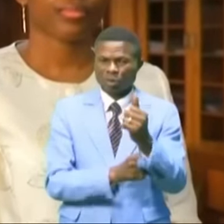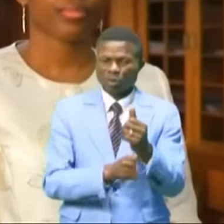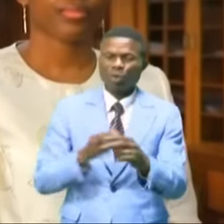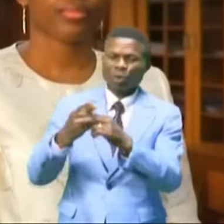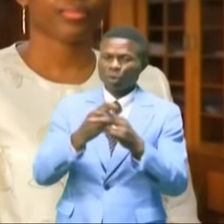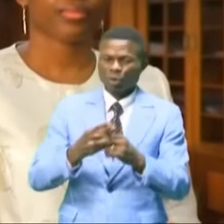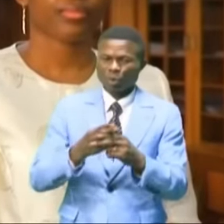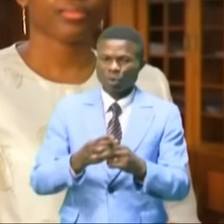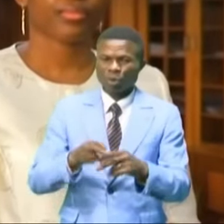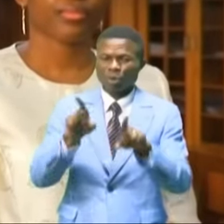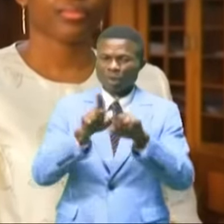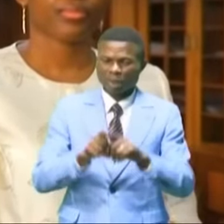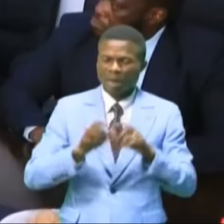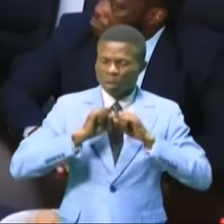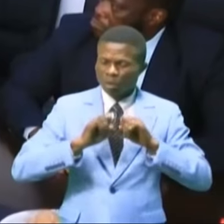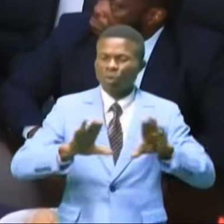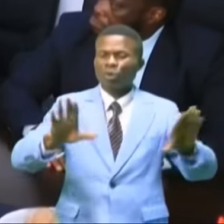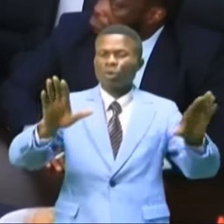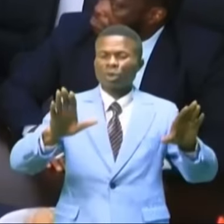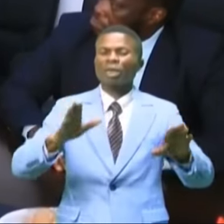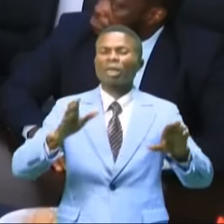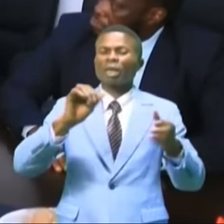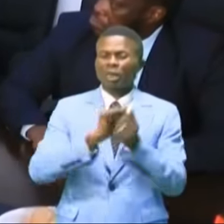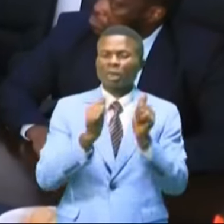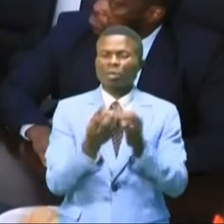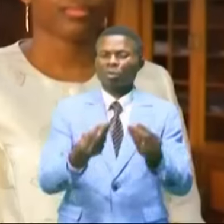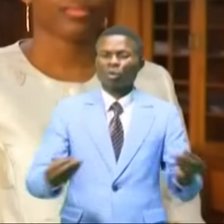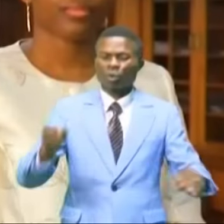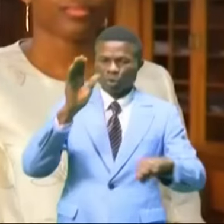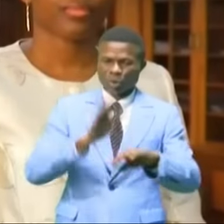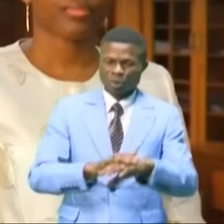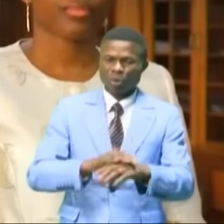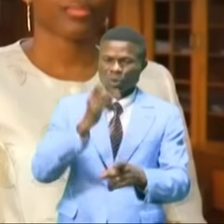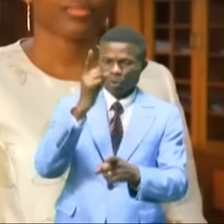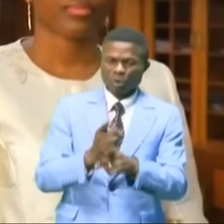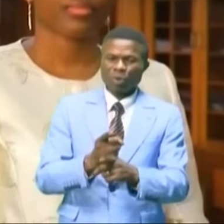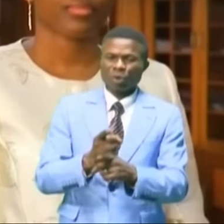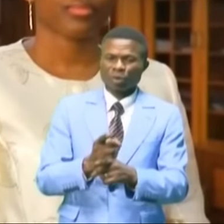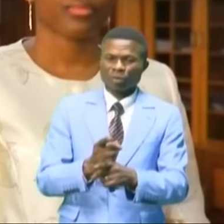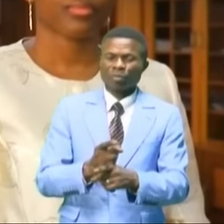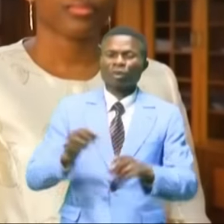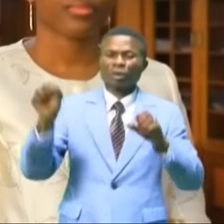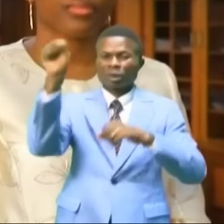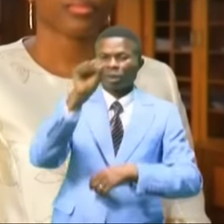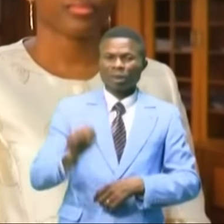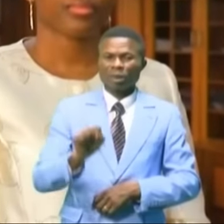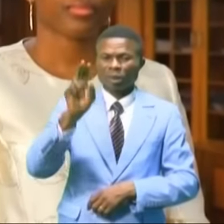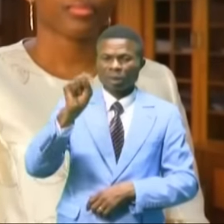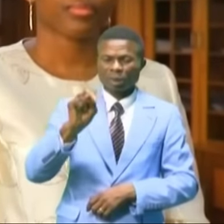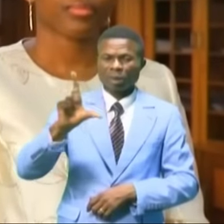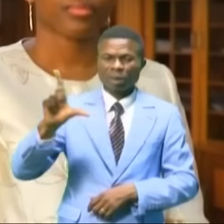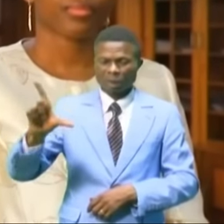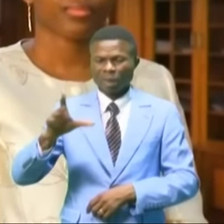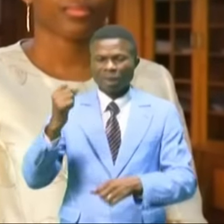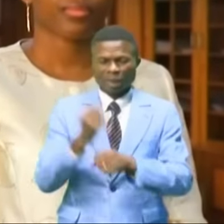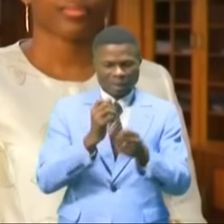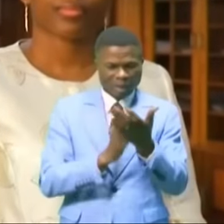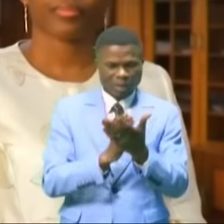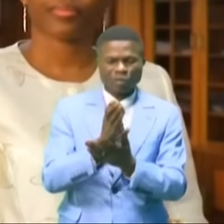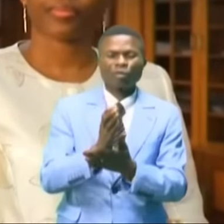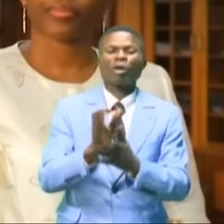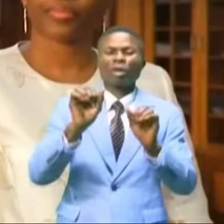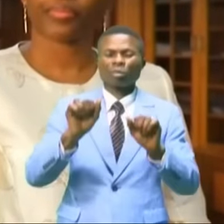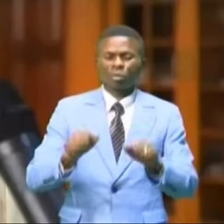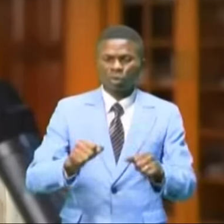jonction et monitorer que les doléances vont aller en diminuant et que la SNEL va répondre de la meilleure façon possible à